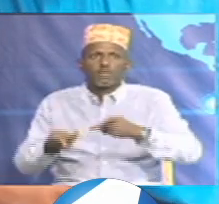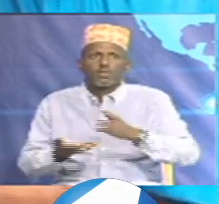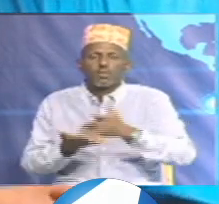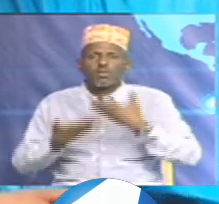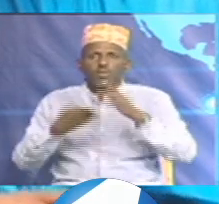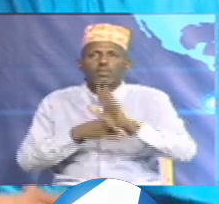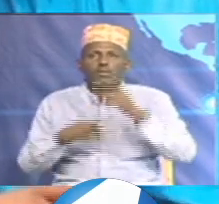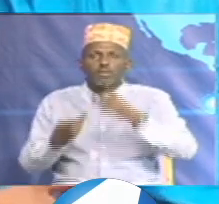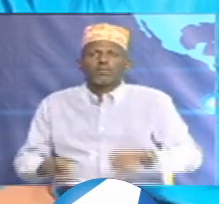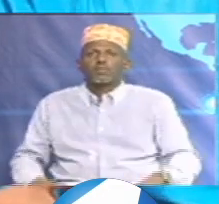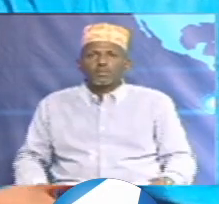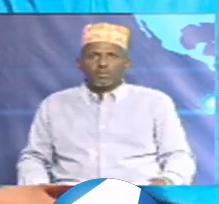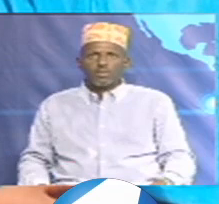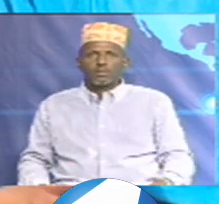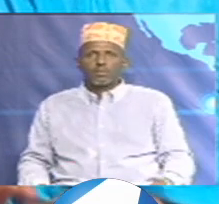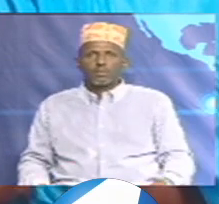mouvance présidentielle.